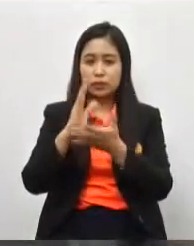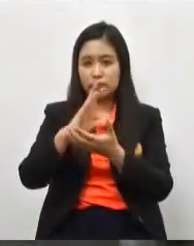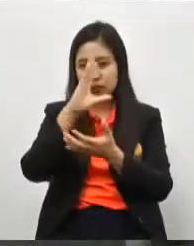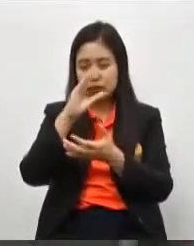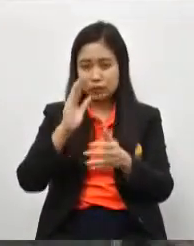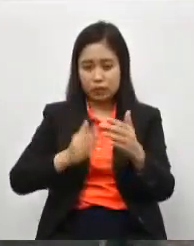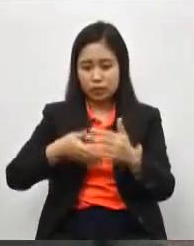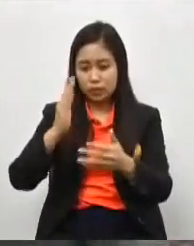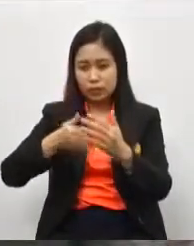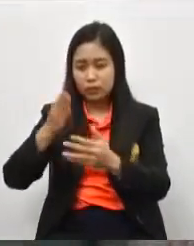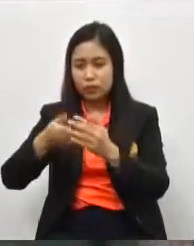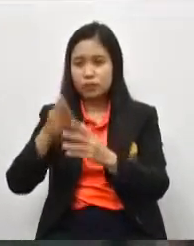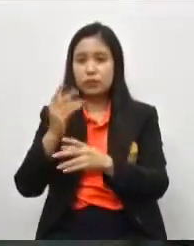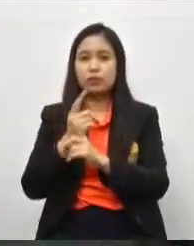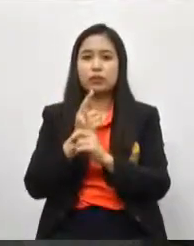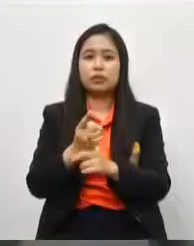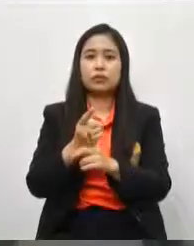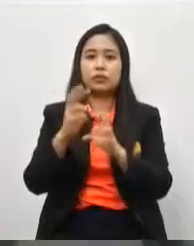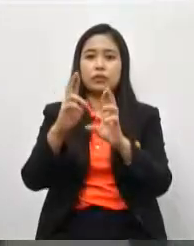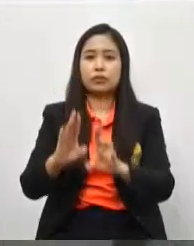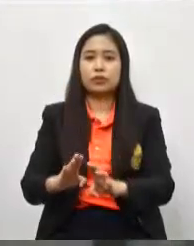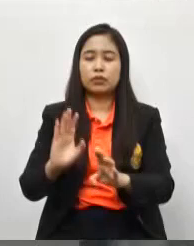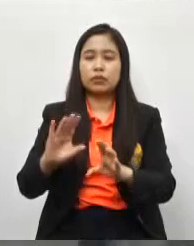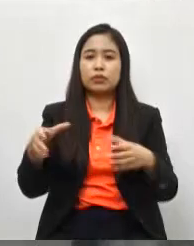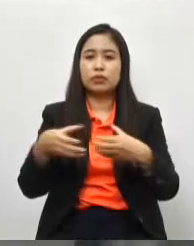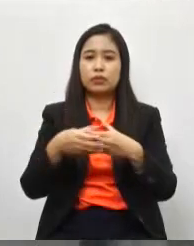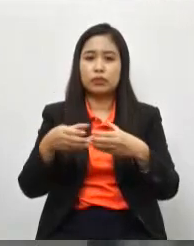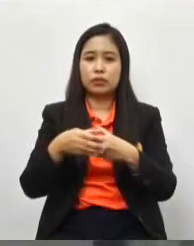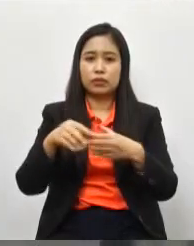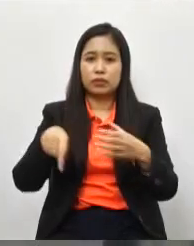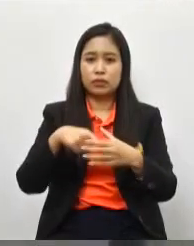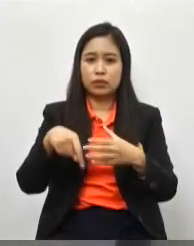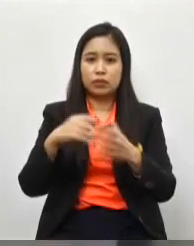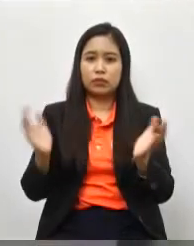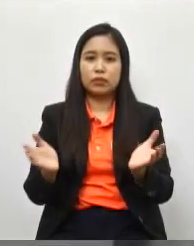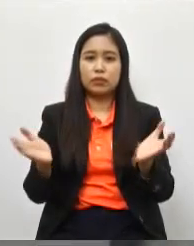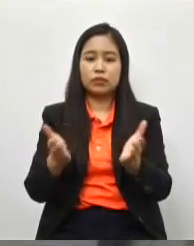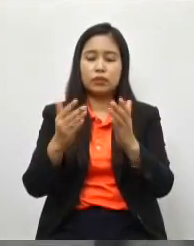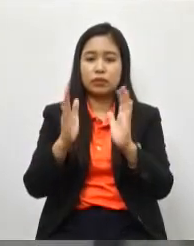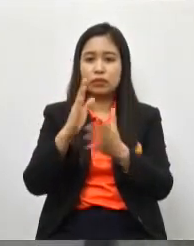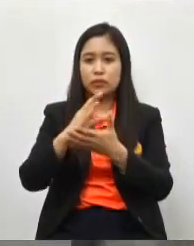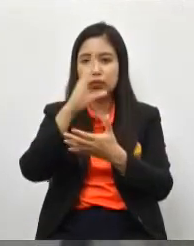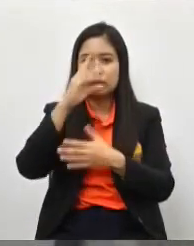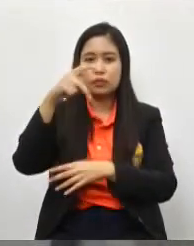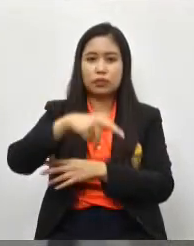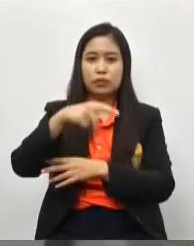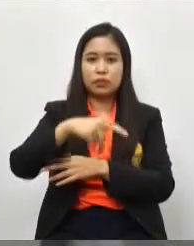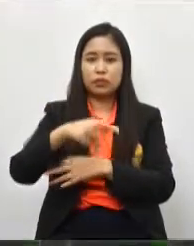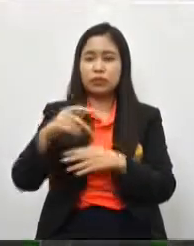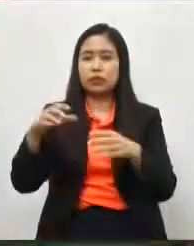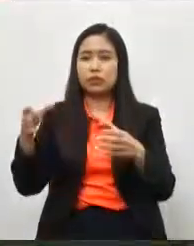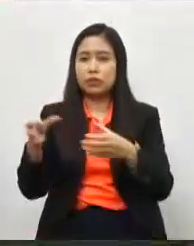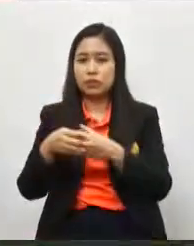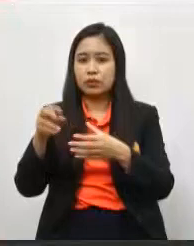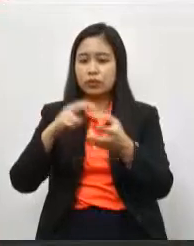ถดูแลช่วยเหลือนักเรียนในกลุ่มเสี่ยงกลุ่มมีปัญหาส่งเสริมสนับสนุนนักเรียนกลุ่มพิเศษสมกับความหมายของการดู